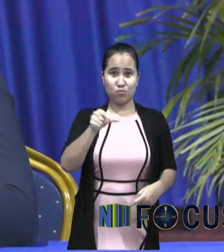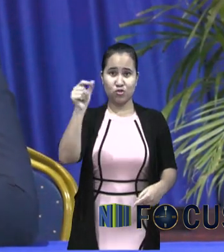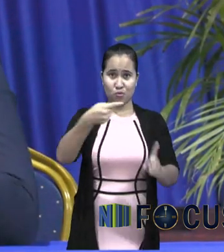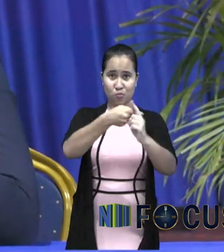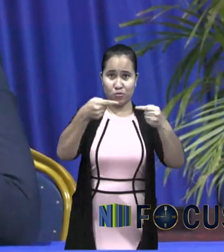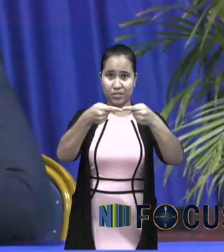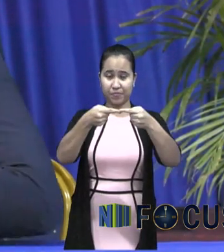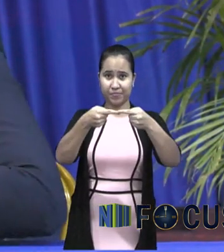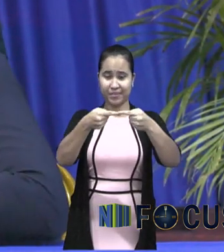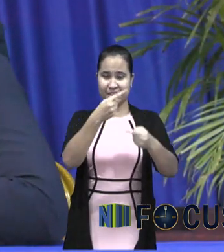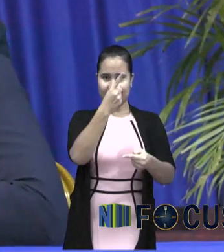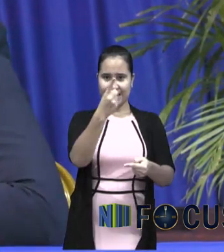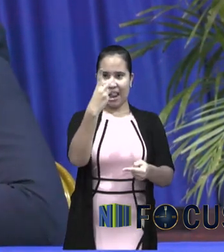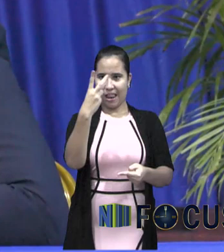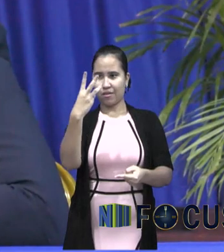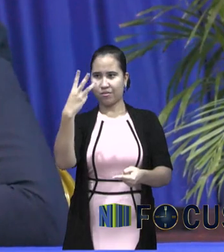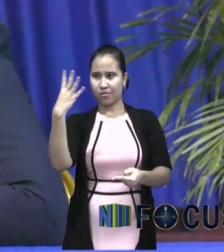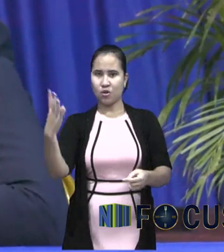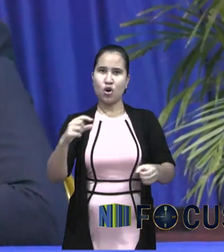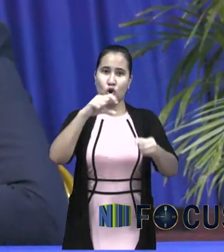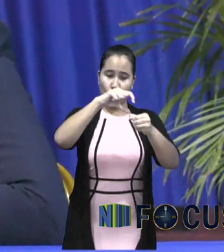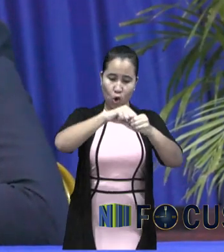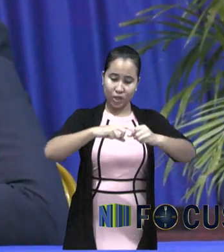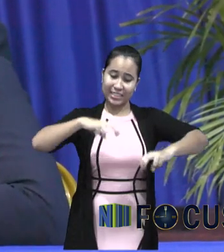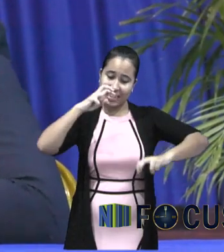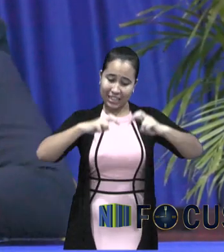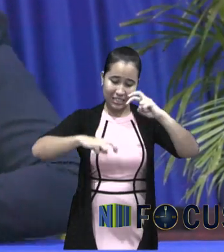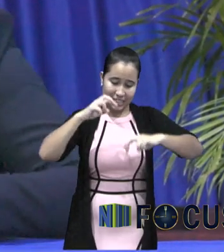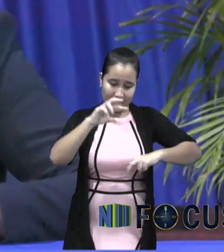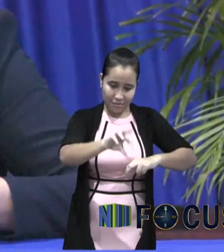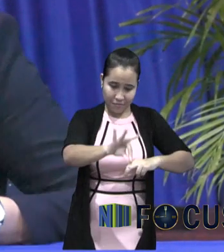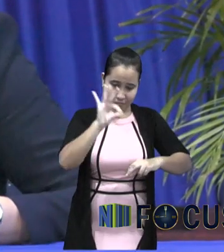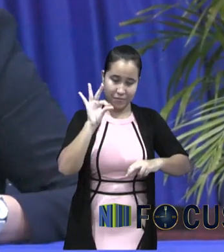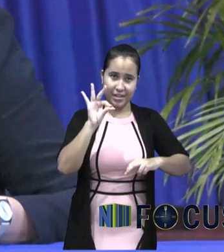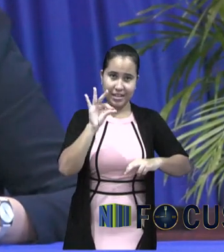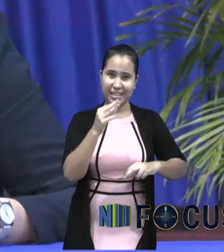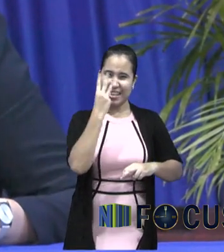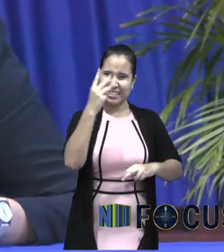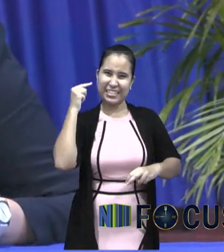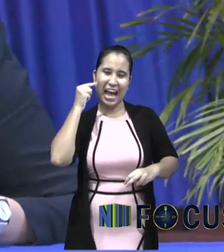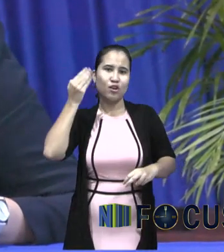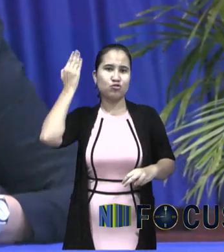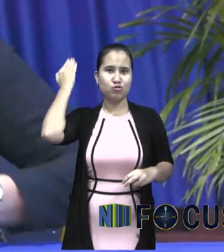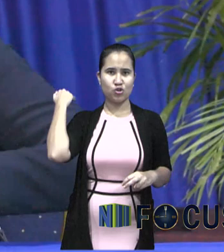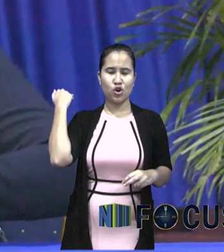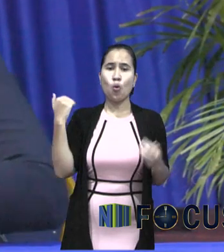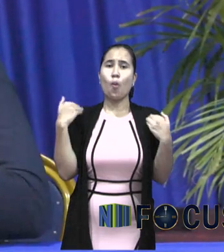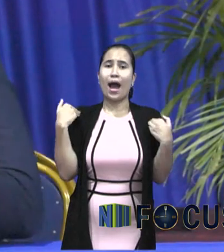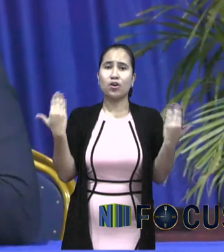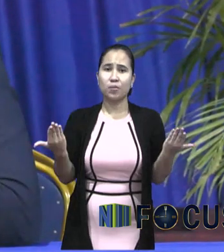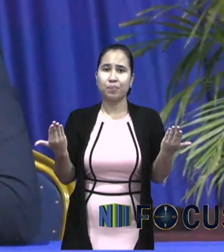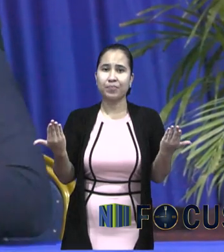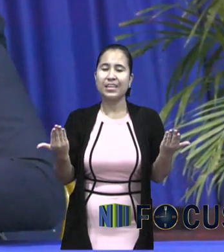is, tellen we dan voor de contact tracing, om de contacten te vinden, 3 dagen terug. Waarom 3 dagen terug?